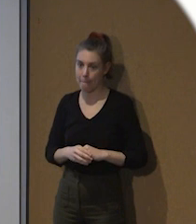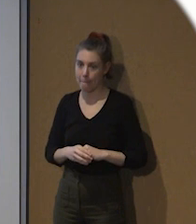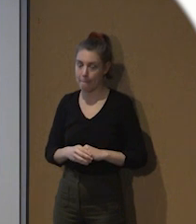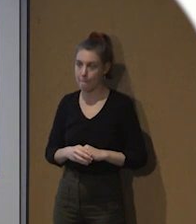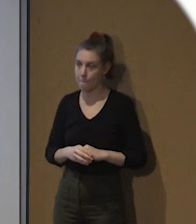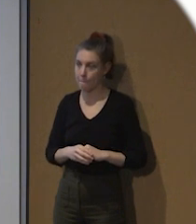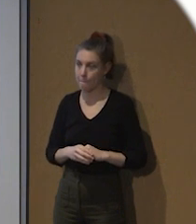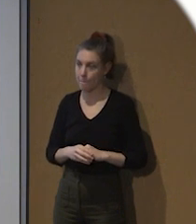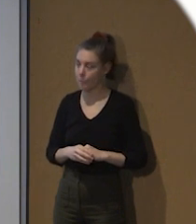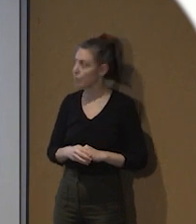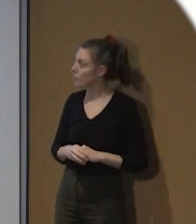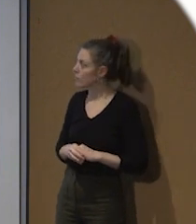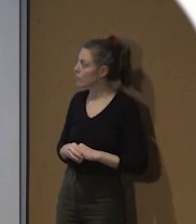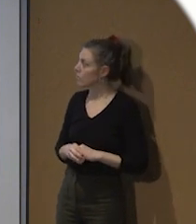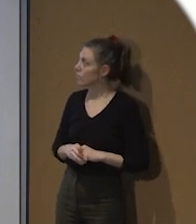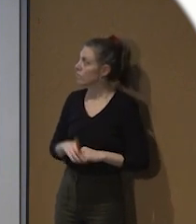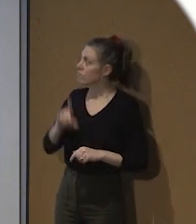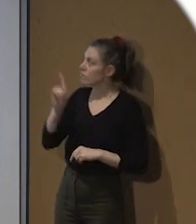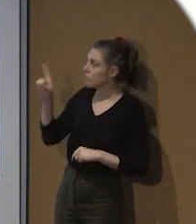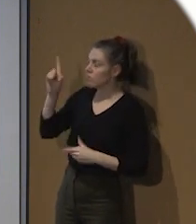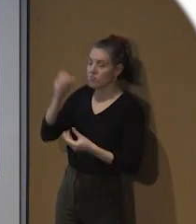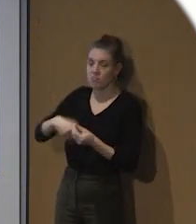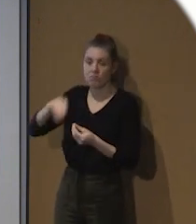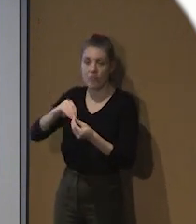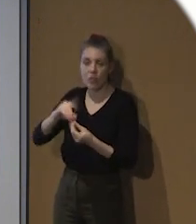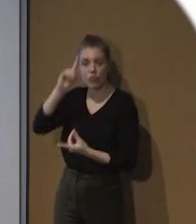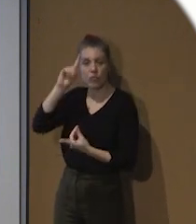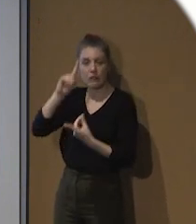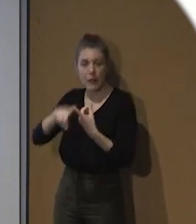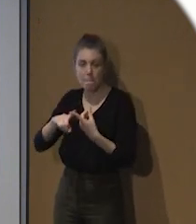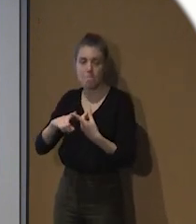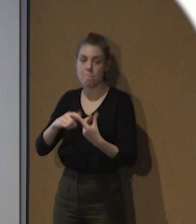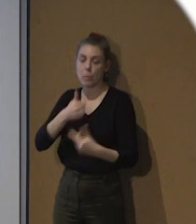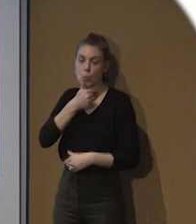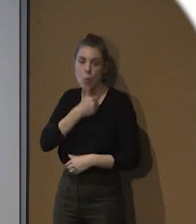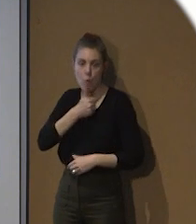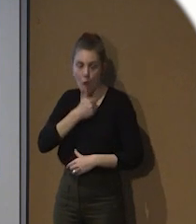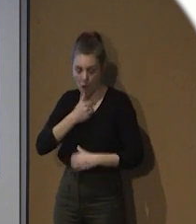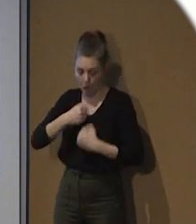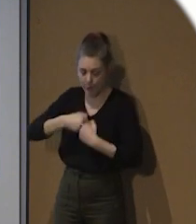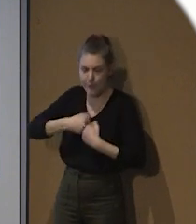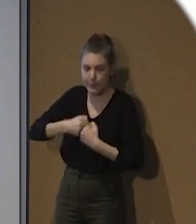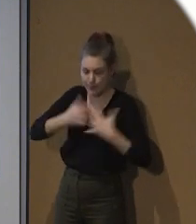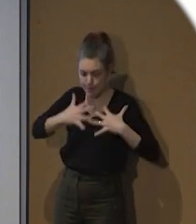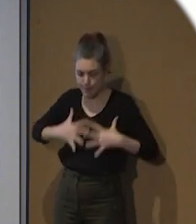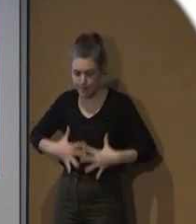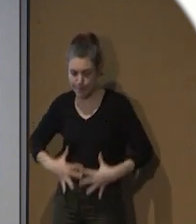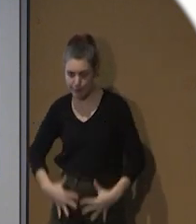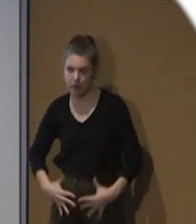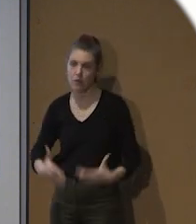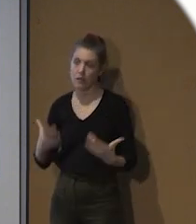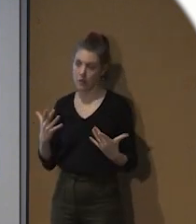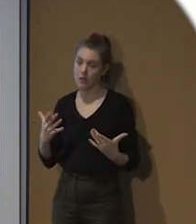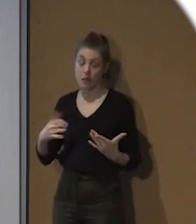J'ai mis un petit aparté sur la rhumatologie, parce que la pratique d'activité physique pour